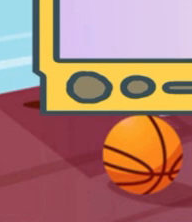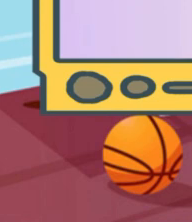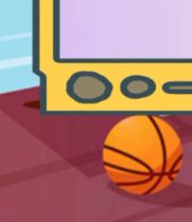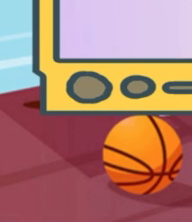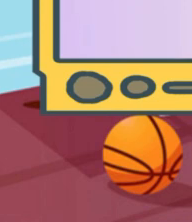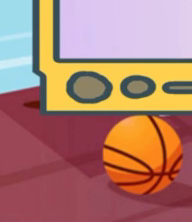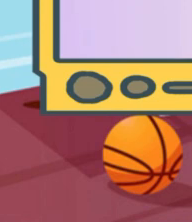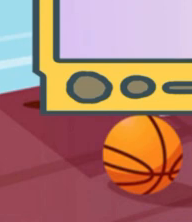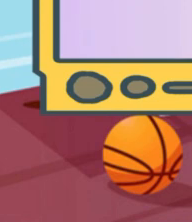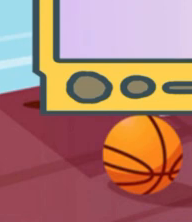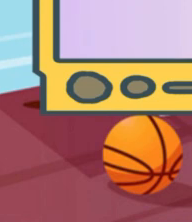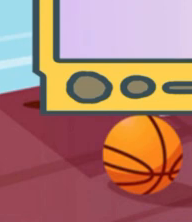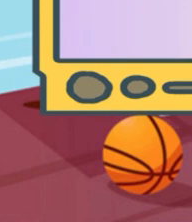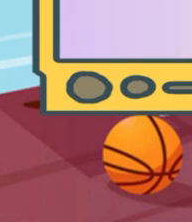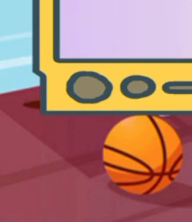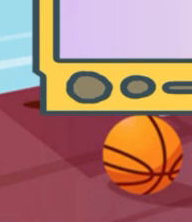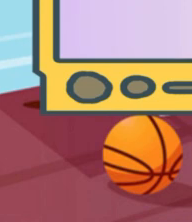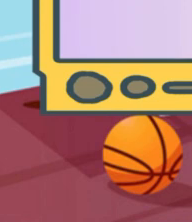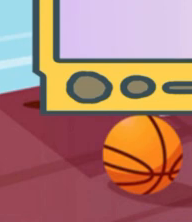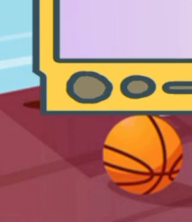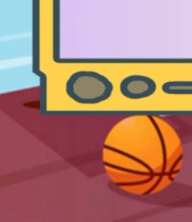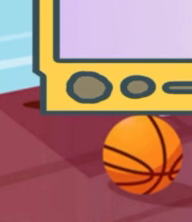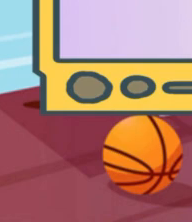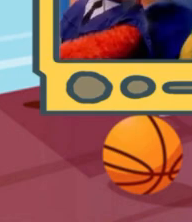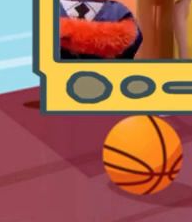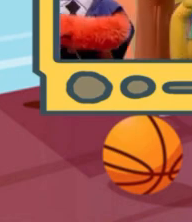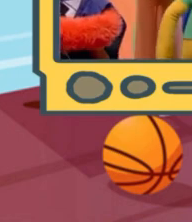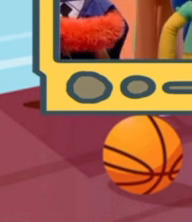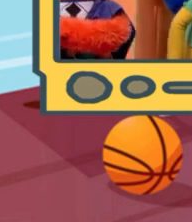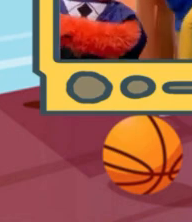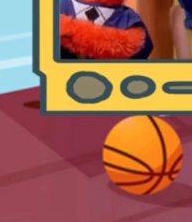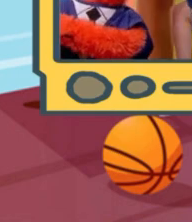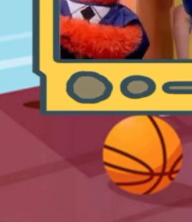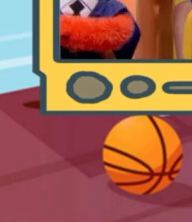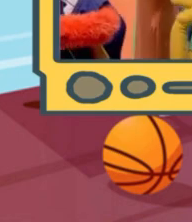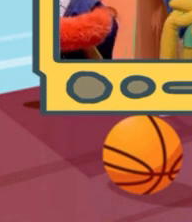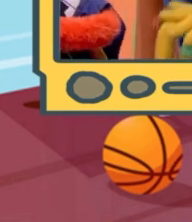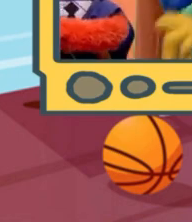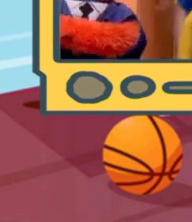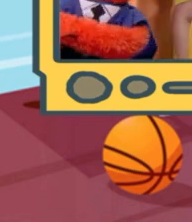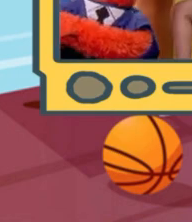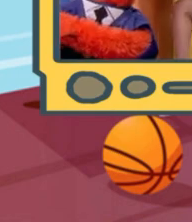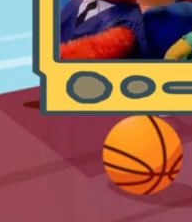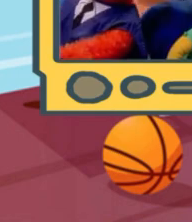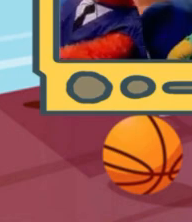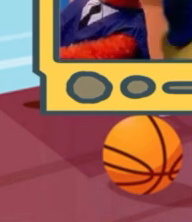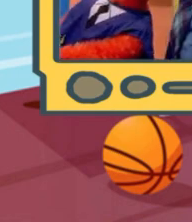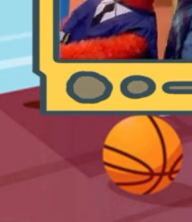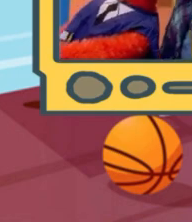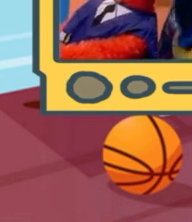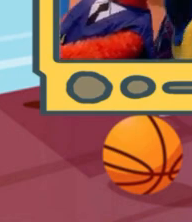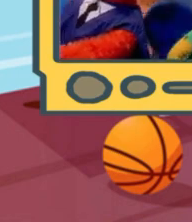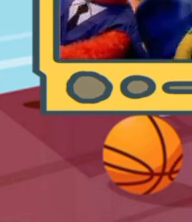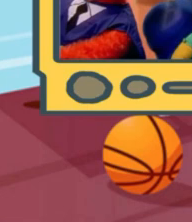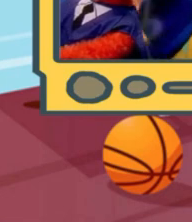אתכם ללחוץ על הכפתור האדום כאן למטה שרשום עליו הרשמה, ולהירשם לערוץ שלי. כך תוכלו להישאר מעודכנים בכל סרטון חדש